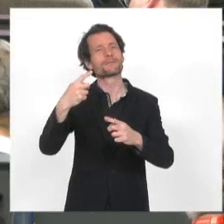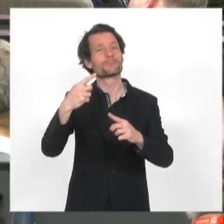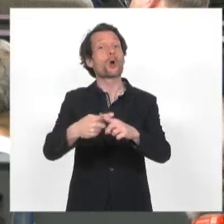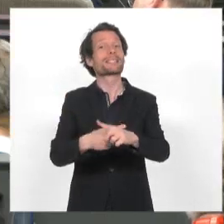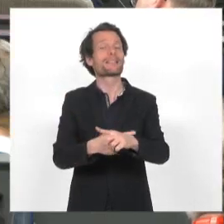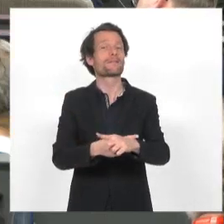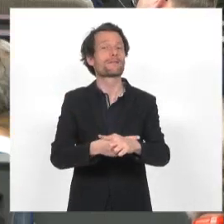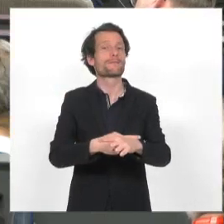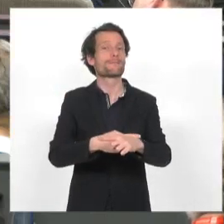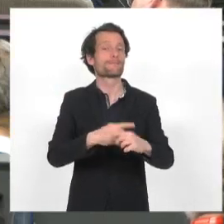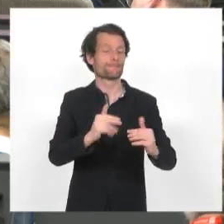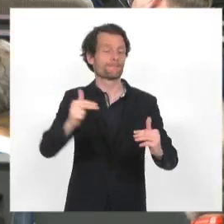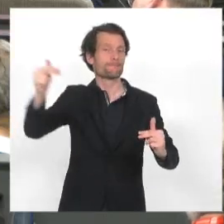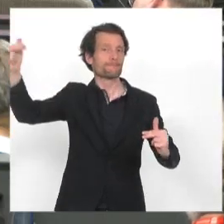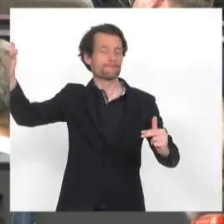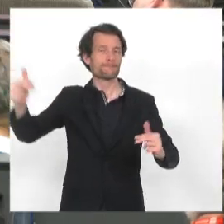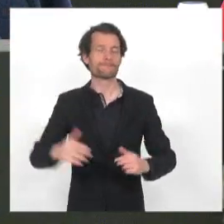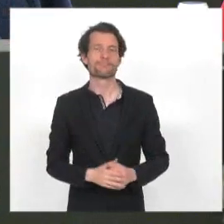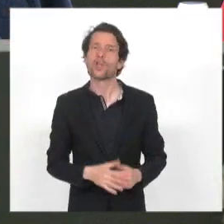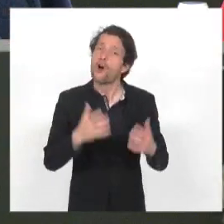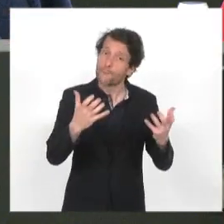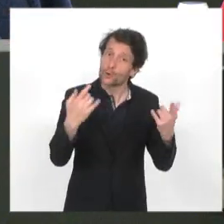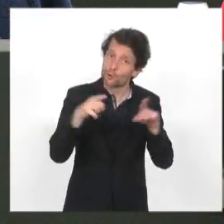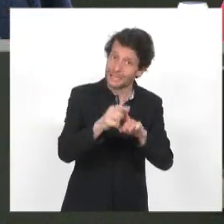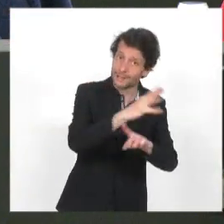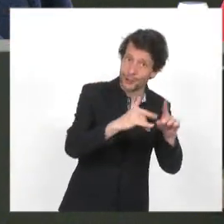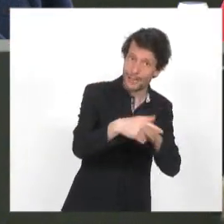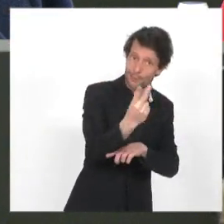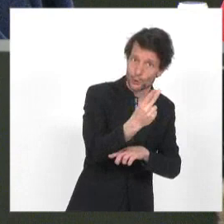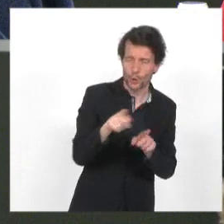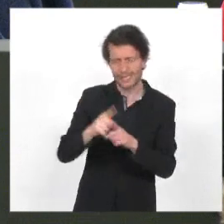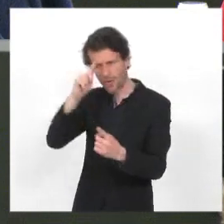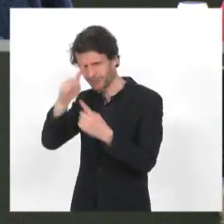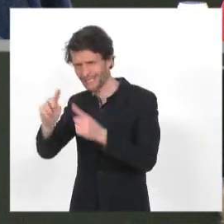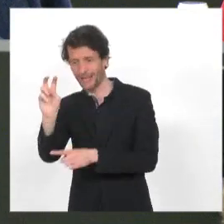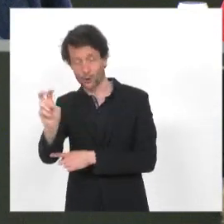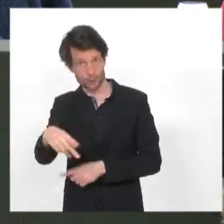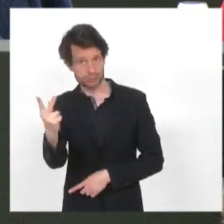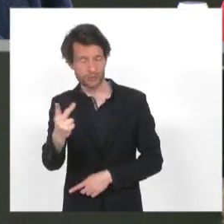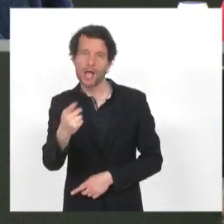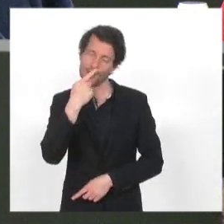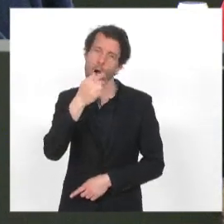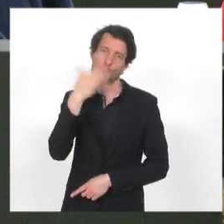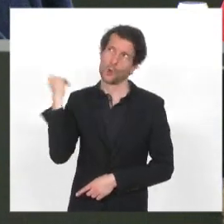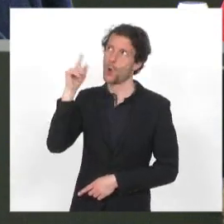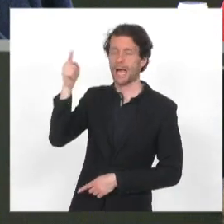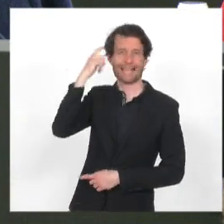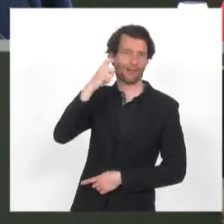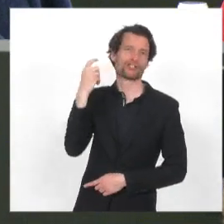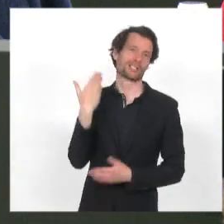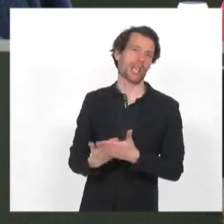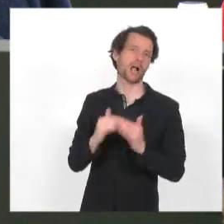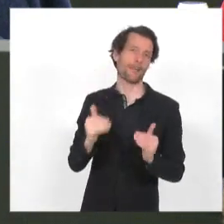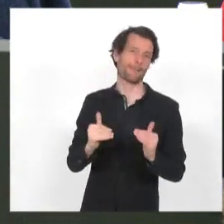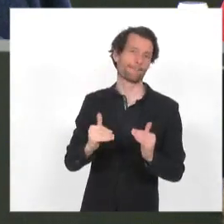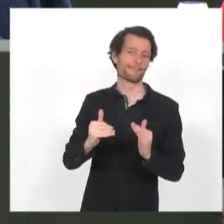Si vous souhaitiez, comme horizon, plus de justice sociale et plus d'ambition écologique, alors je pense que vous auriez vraiment accepté de considérer la tarification